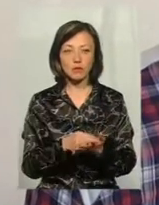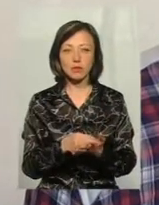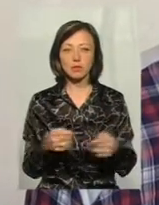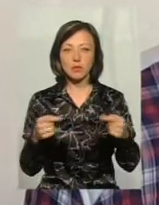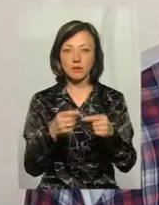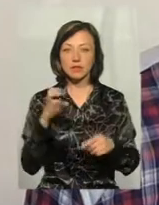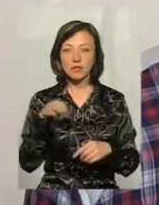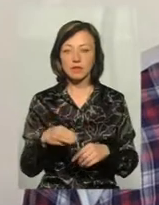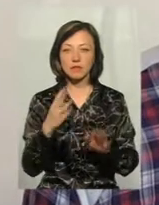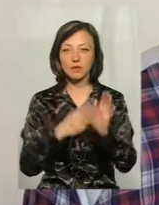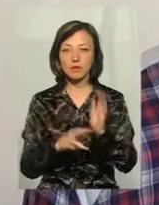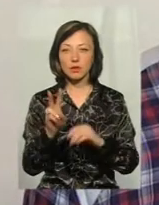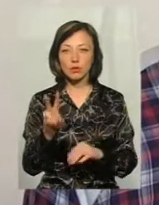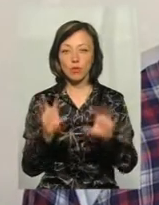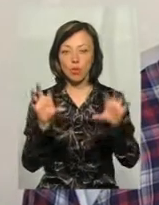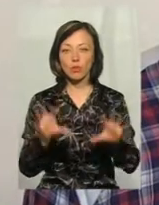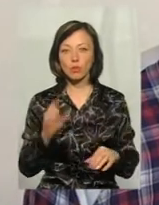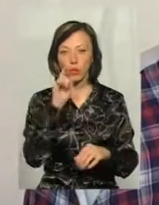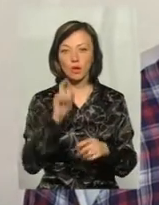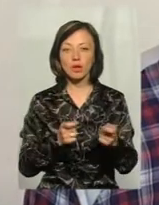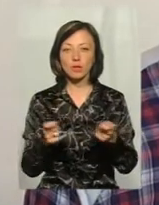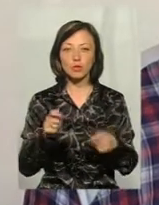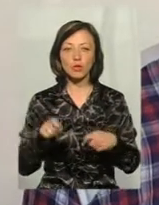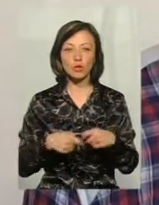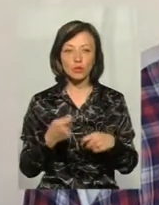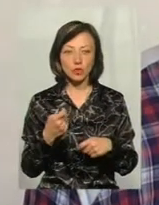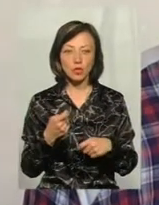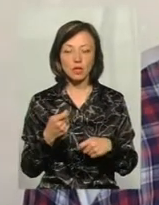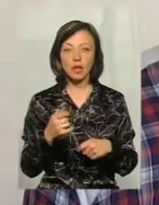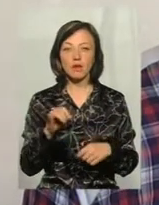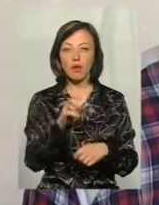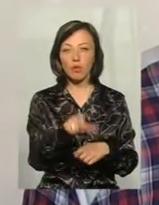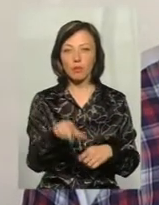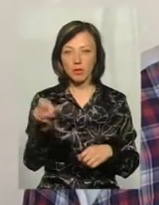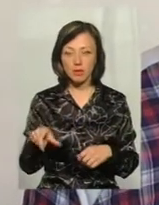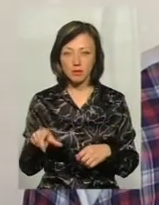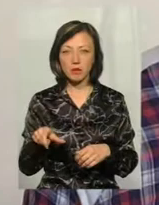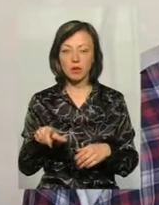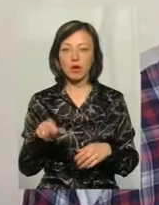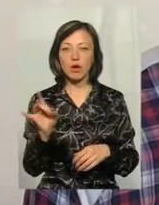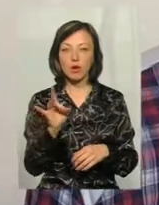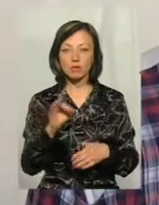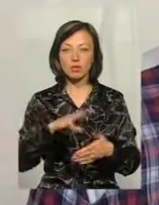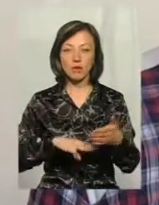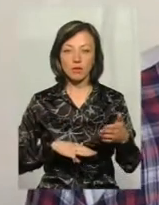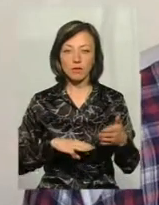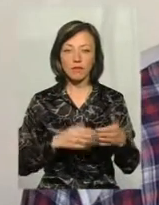статті 82 Кодексу України про адмінправопорушення. І на громадян тут передбачено розмір штрафу